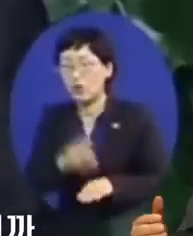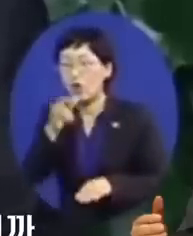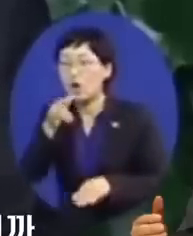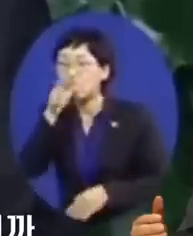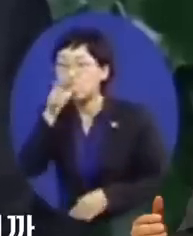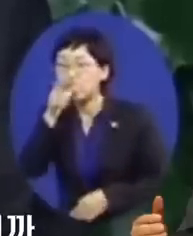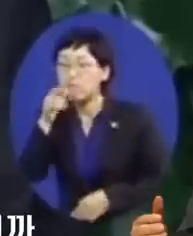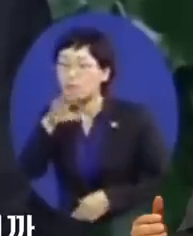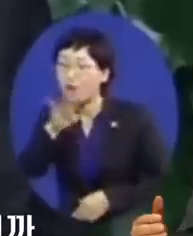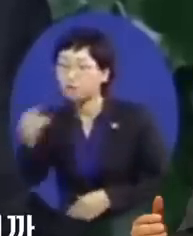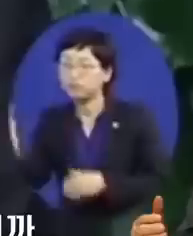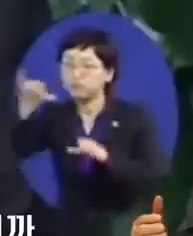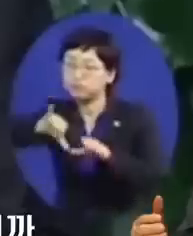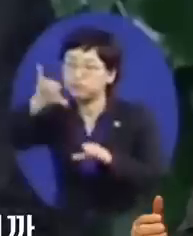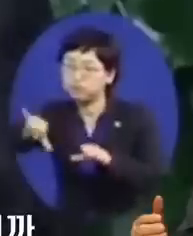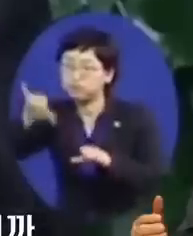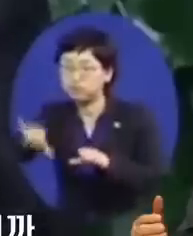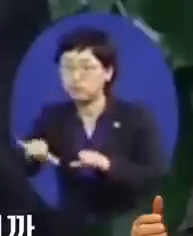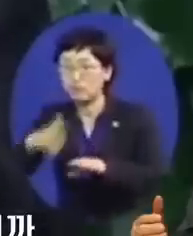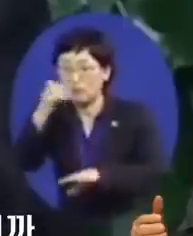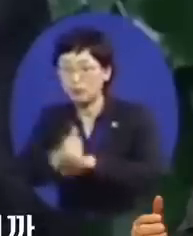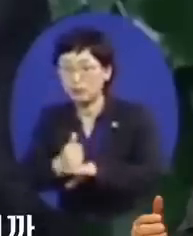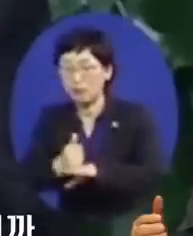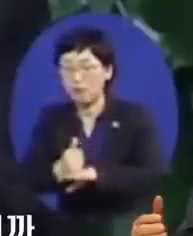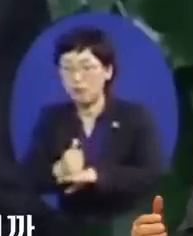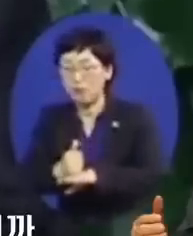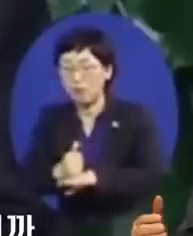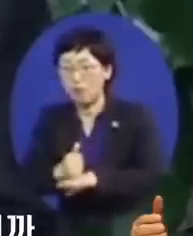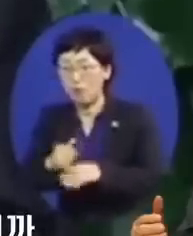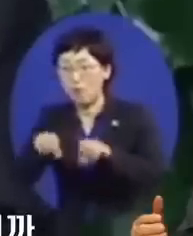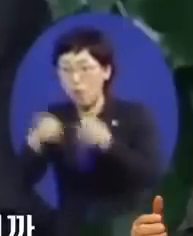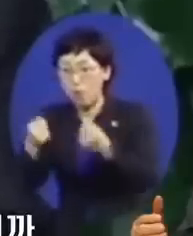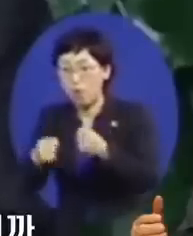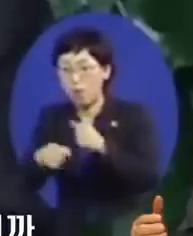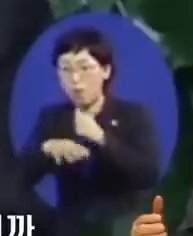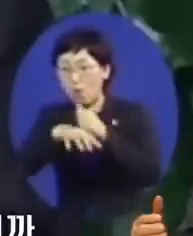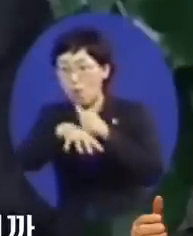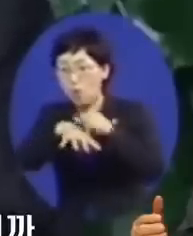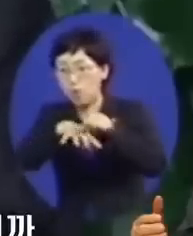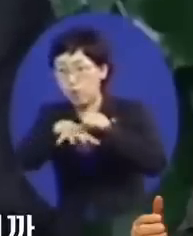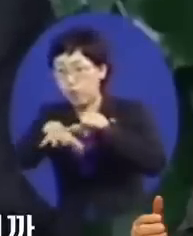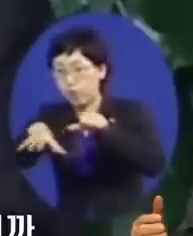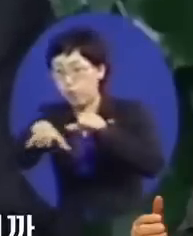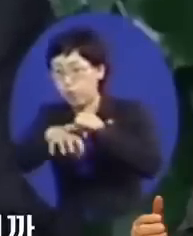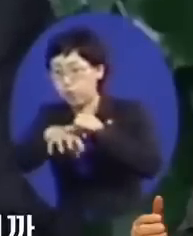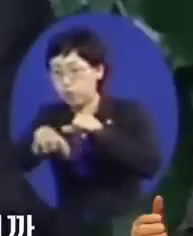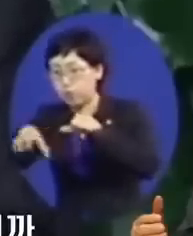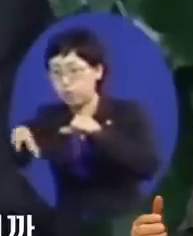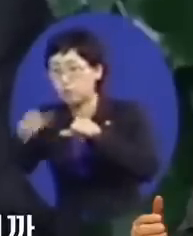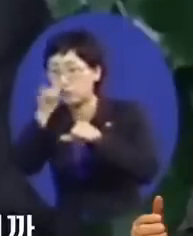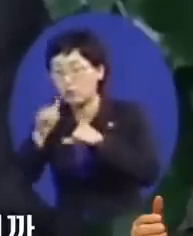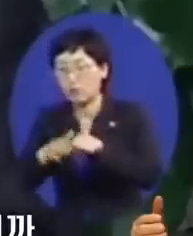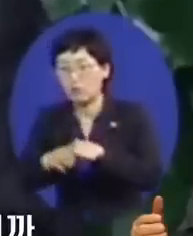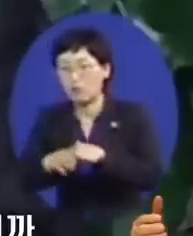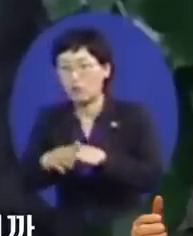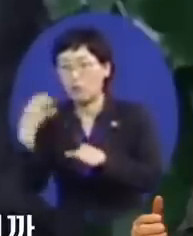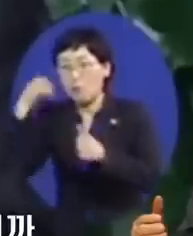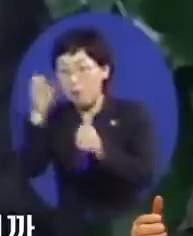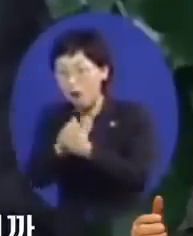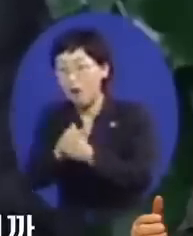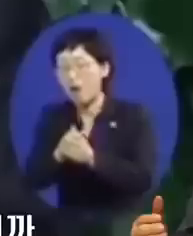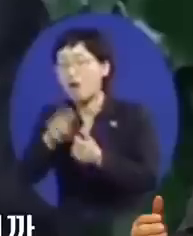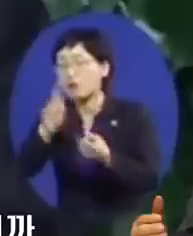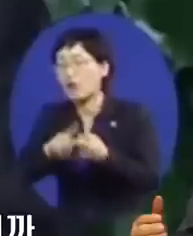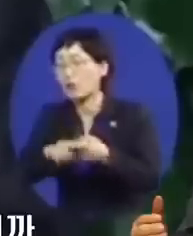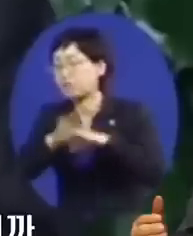주고. 때가 이러니까 굵직굵직한 고구마가 주렁주렁 달렸습니다. 맡기니까 땅이 고구마를 열게 하는 것입니다. 내가